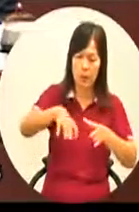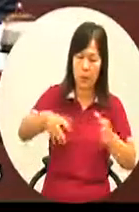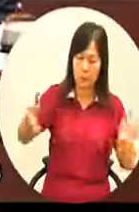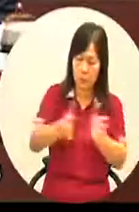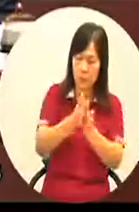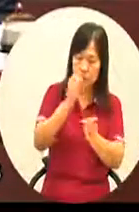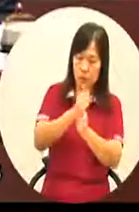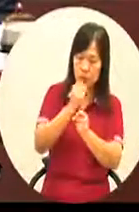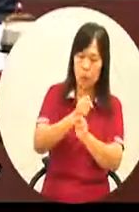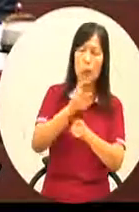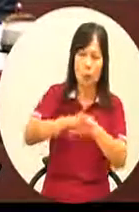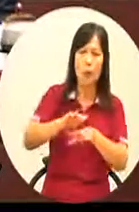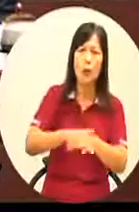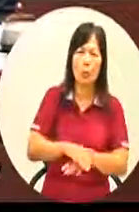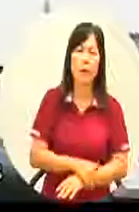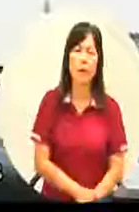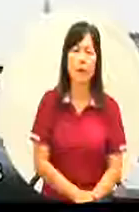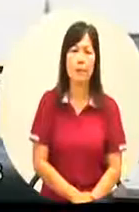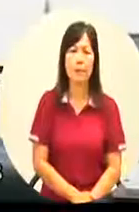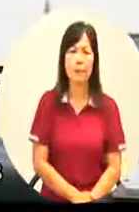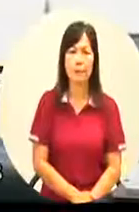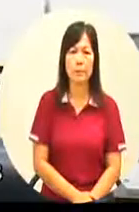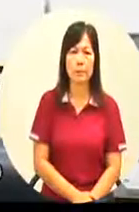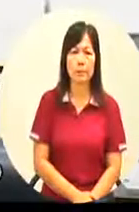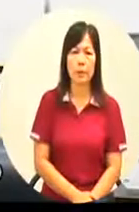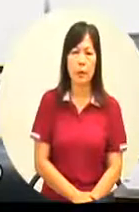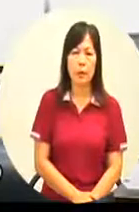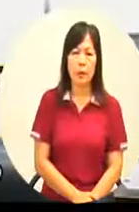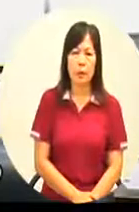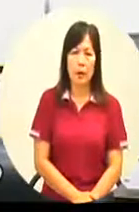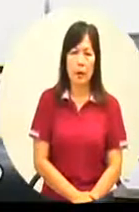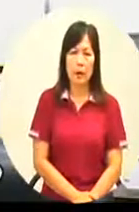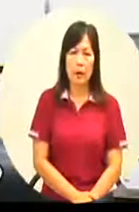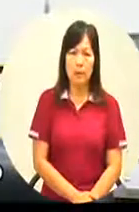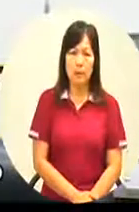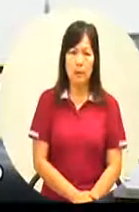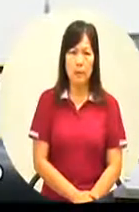配合这件事情。是是